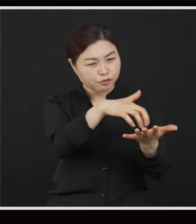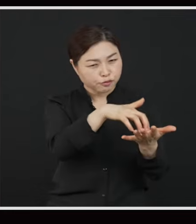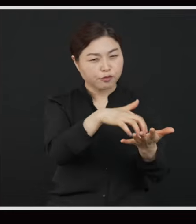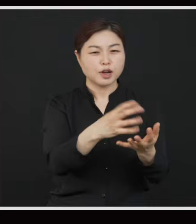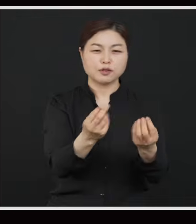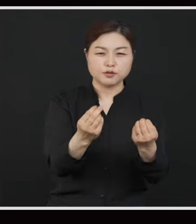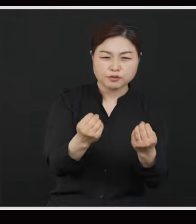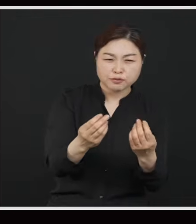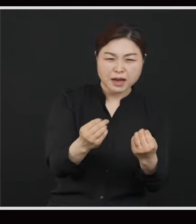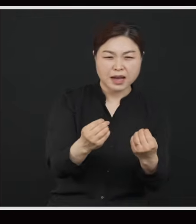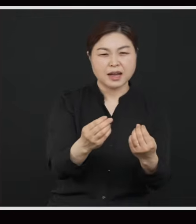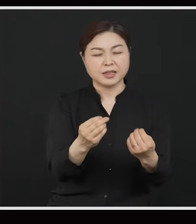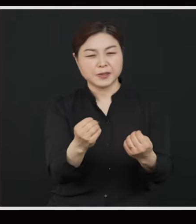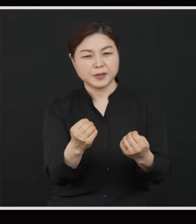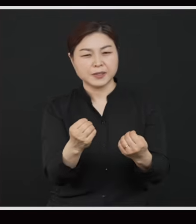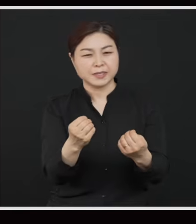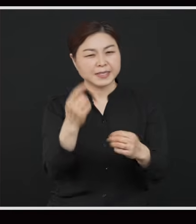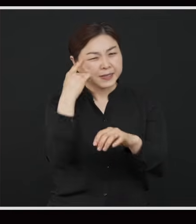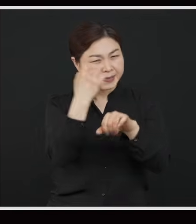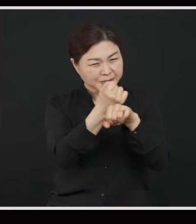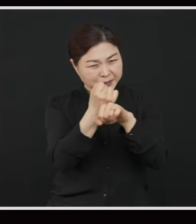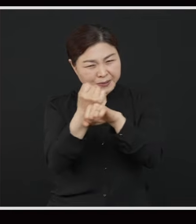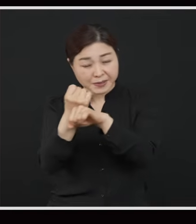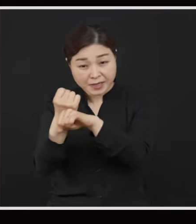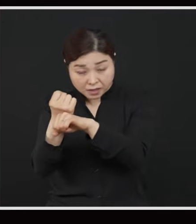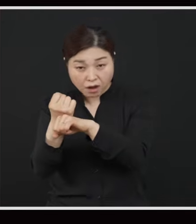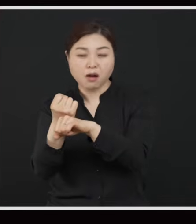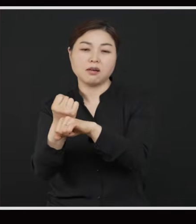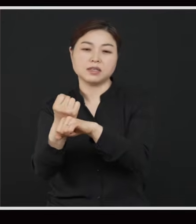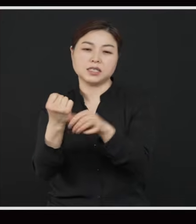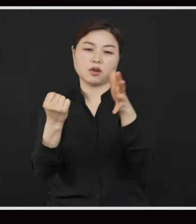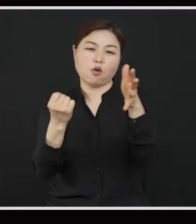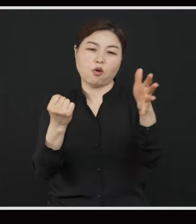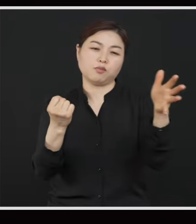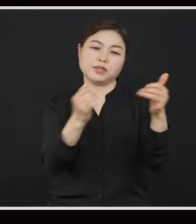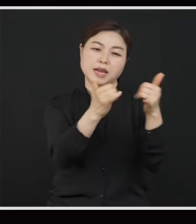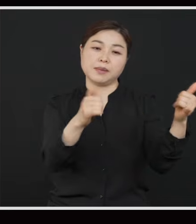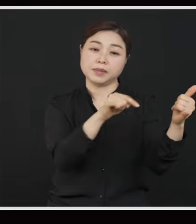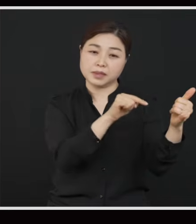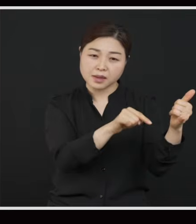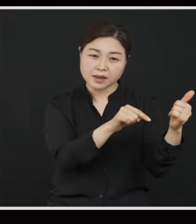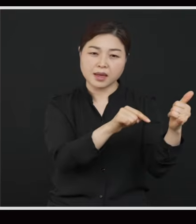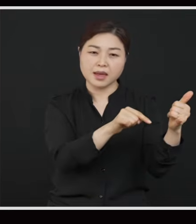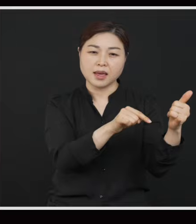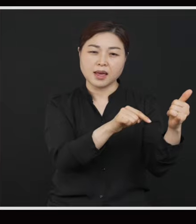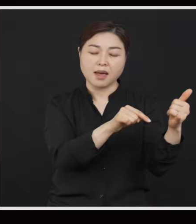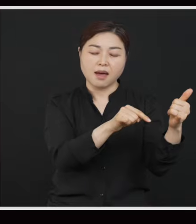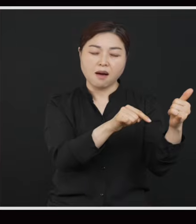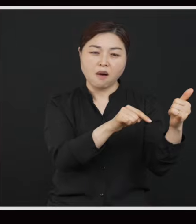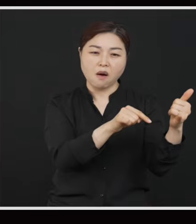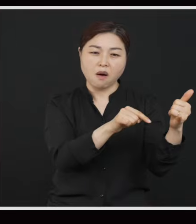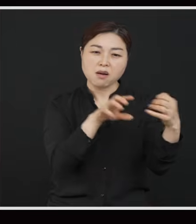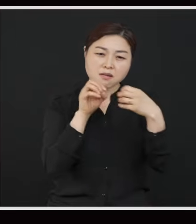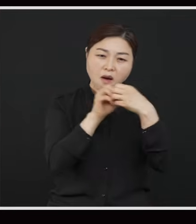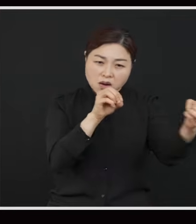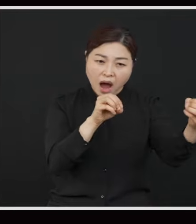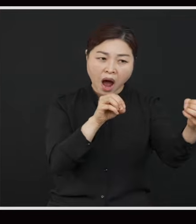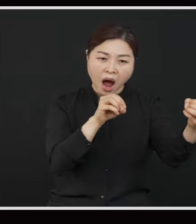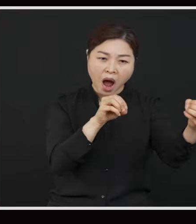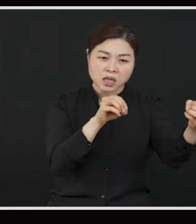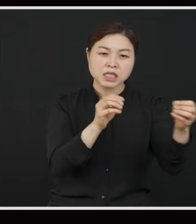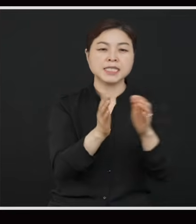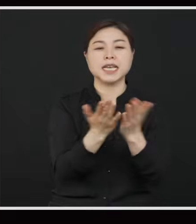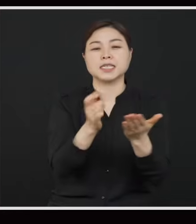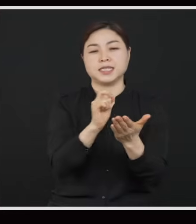통계학, 수학 모든 걸 동원을 해서 그 당시에 당대 학자들에게 너무 큰 반향을